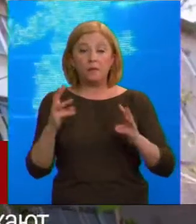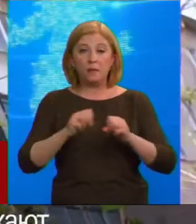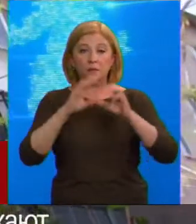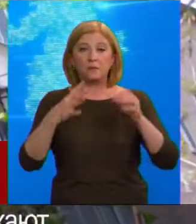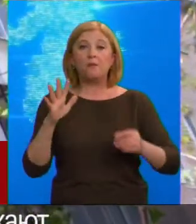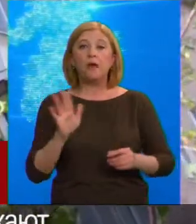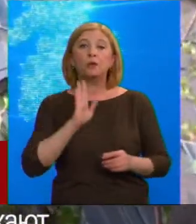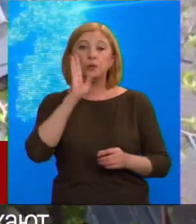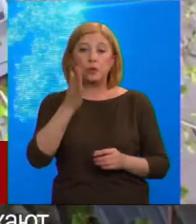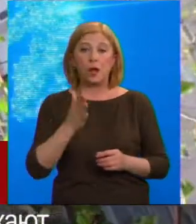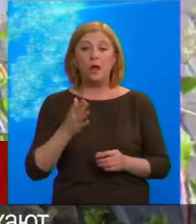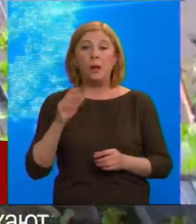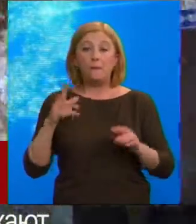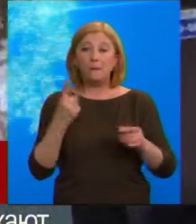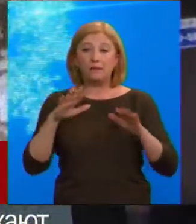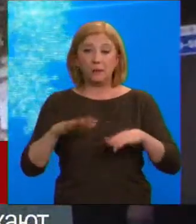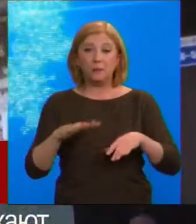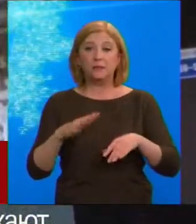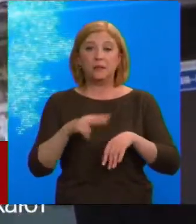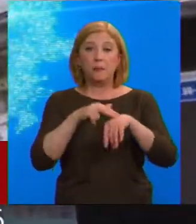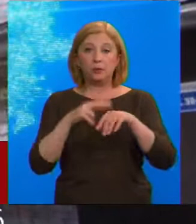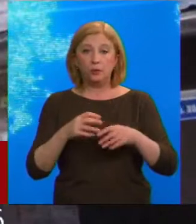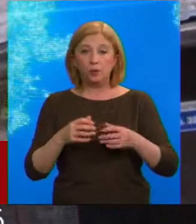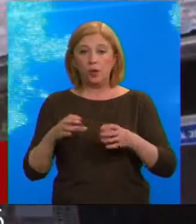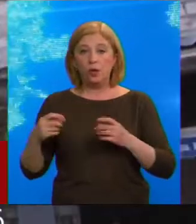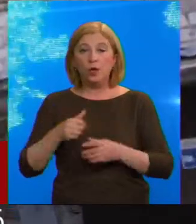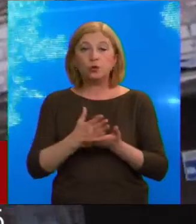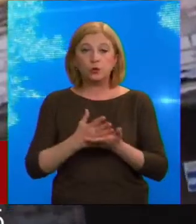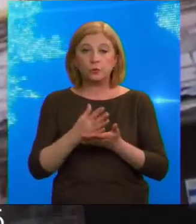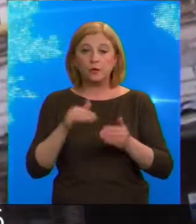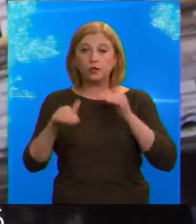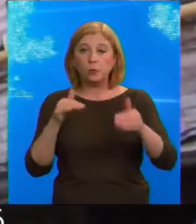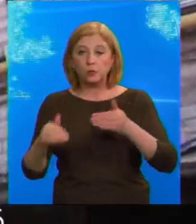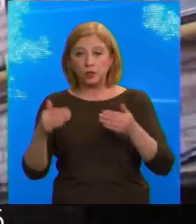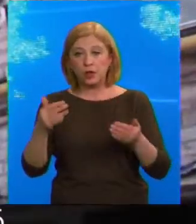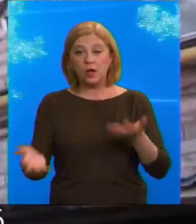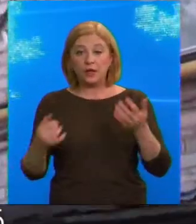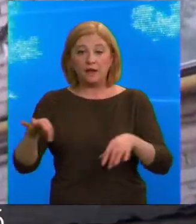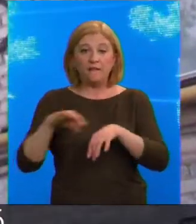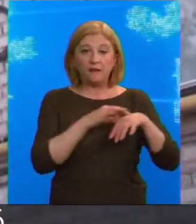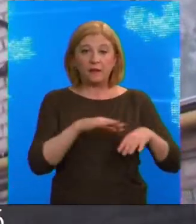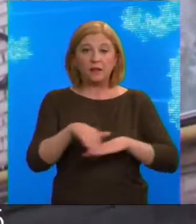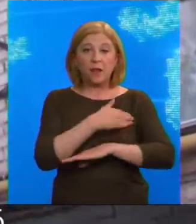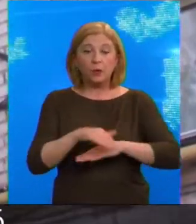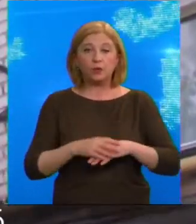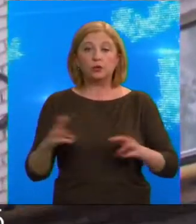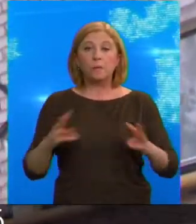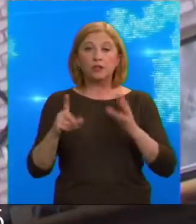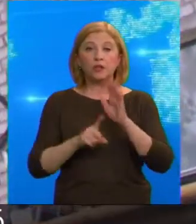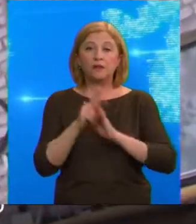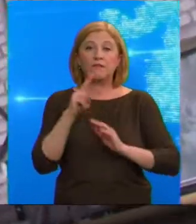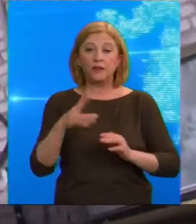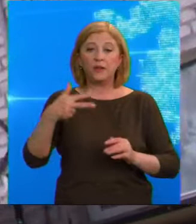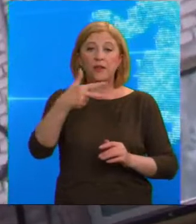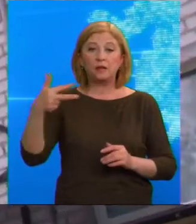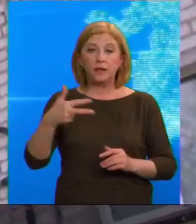5 утра. Первой на месте оказалась патрульная служба. Полицейские начали будить жильцов дома и выводить на улицу. Пожар начался в квартире на